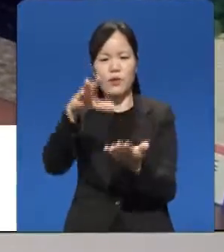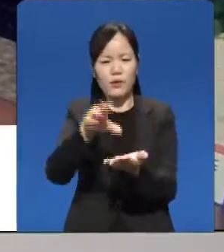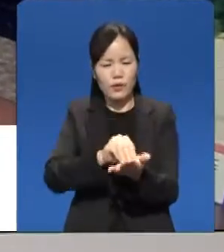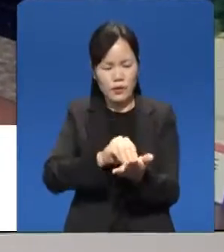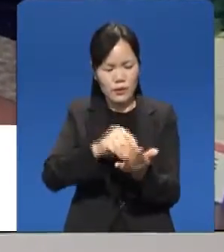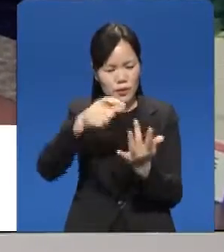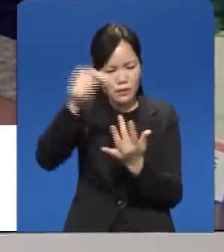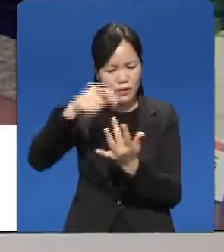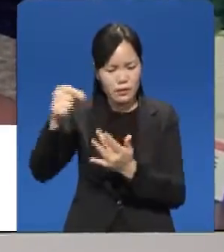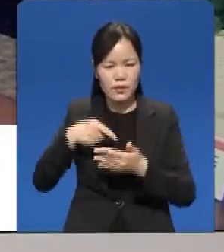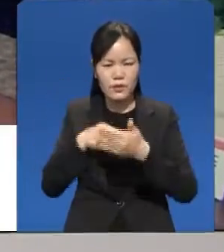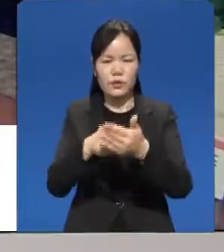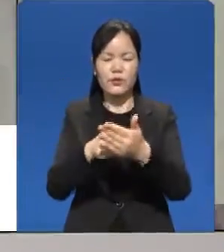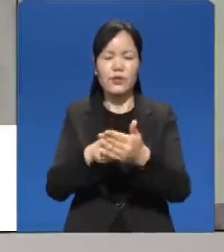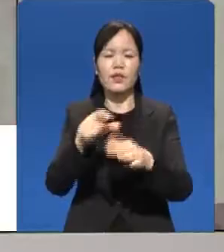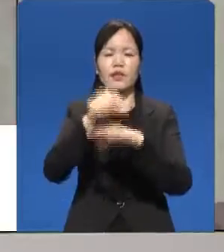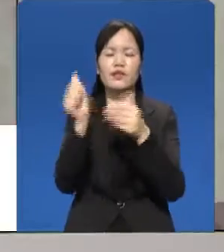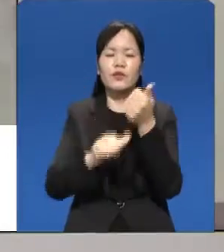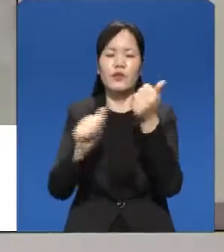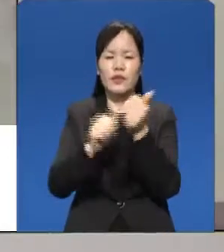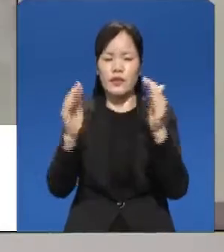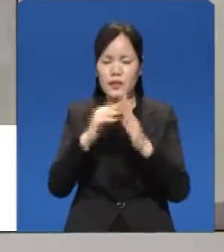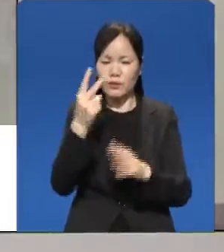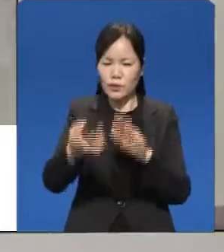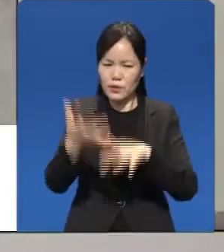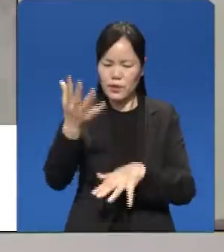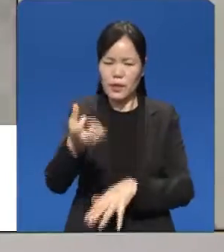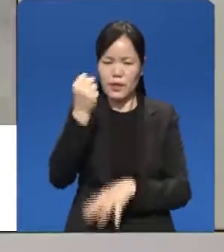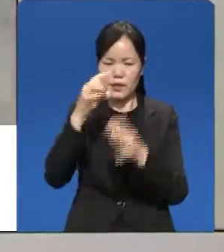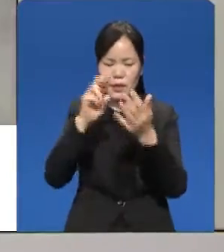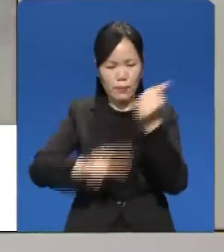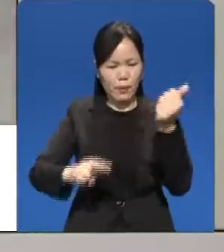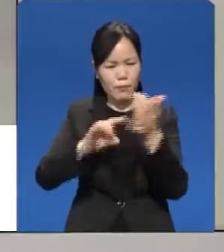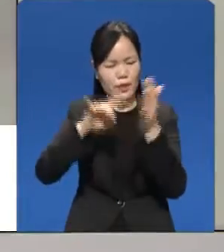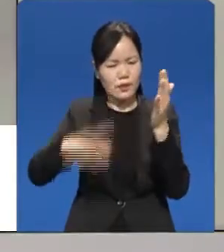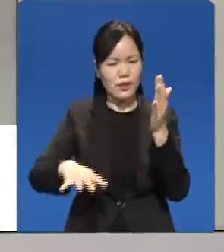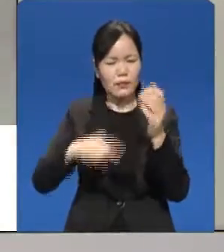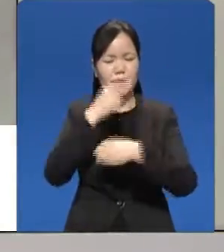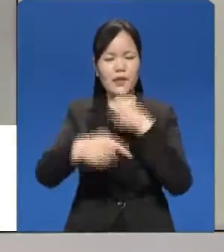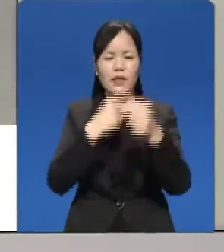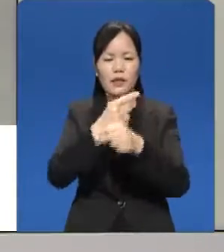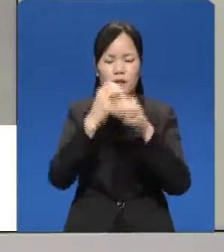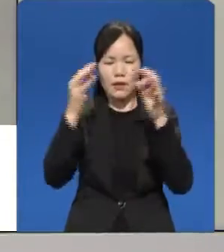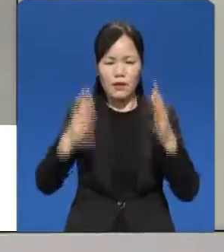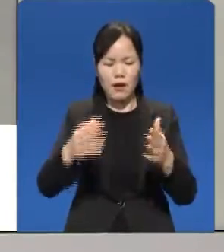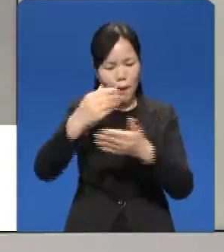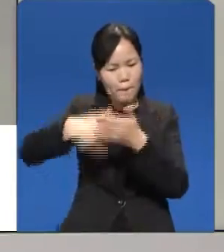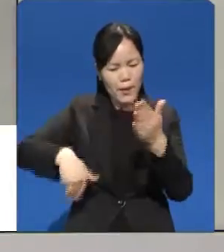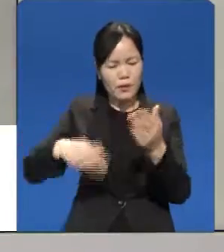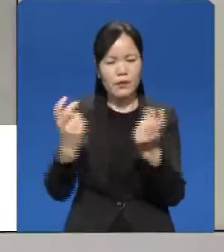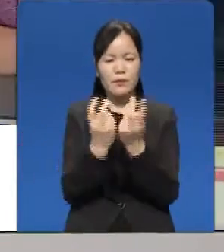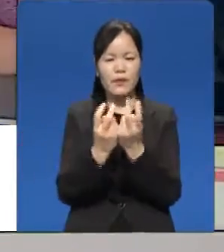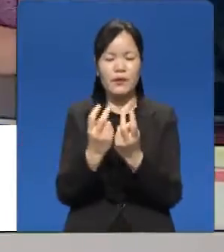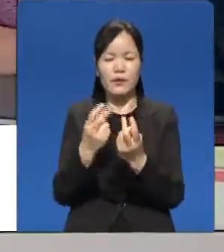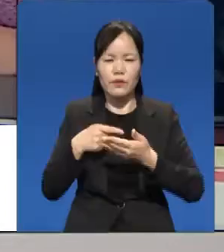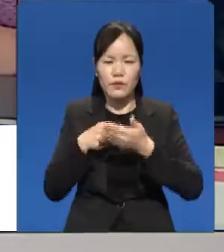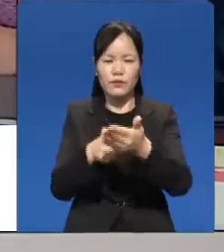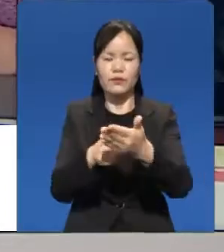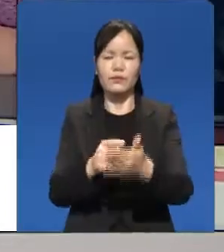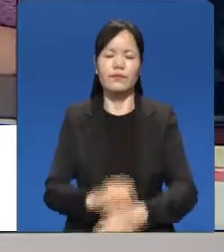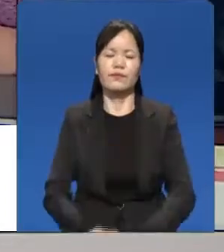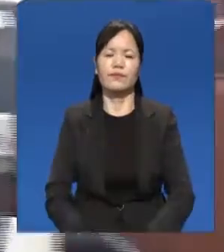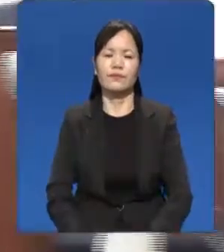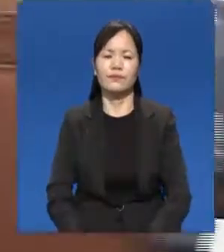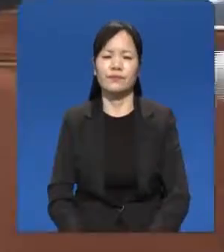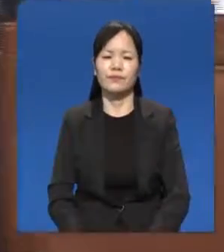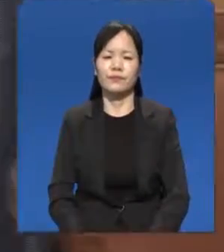있습니다. 인수위는 다주택자 양도세 중과세율을 1년간 한시 배제하는 방안도 추진합니다. 최한성 기자입니다.